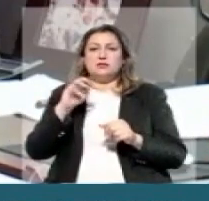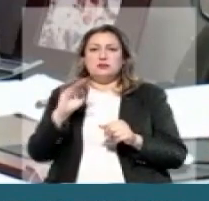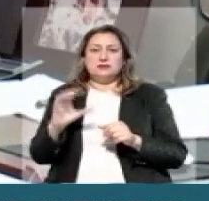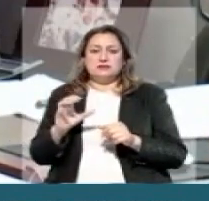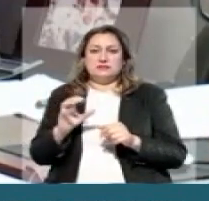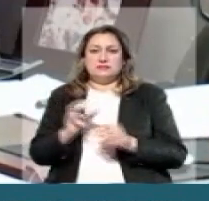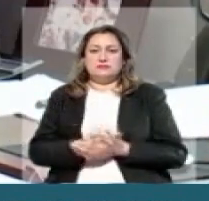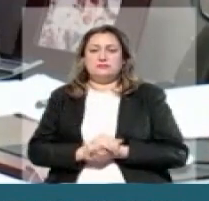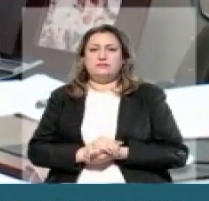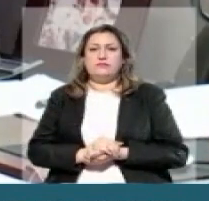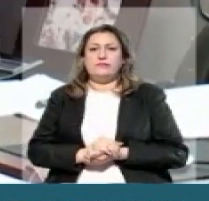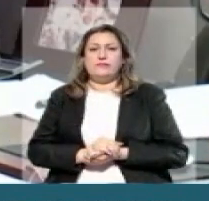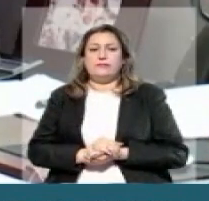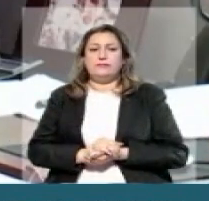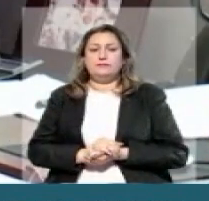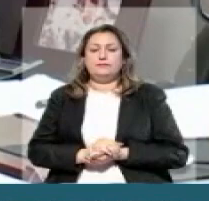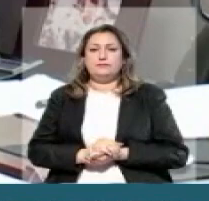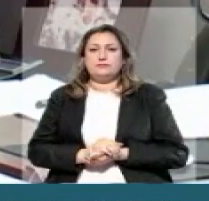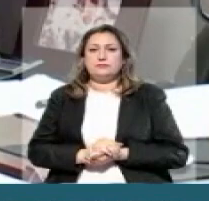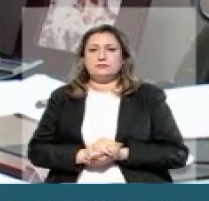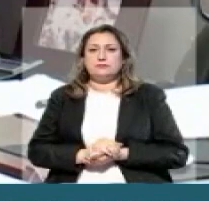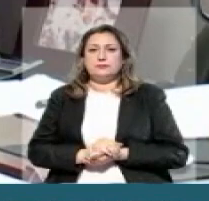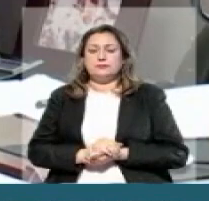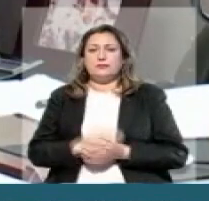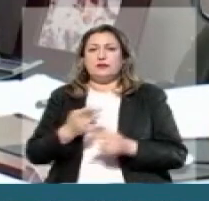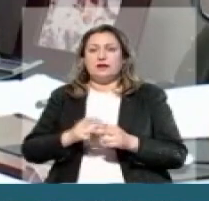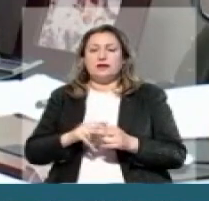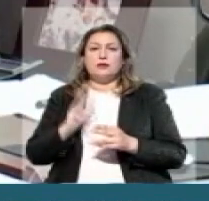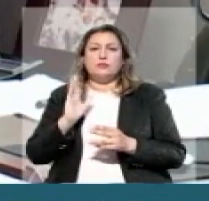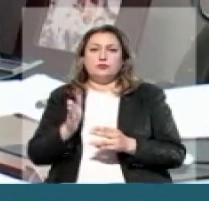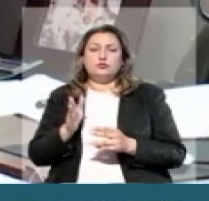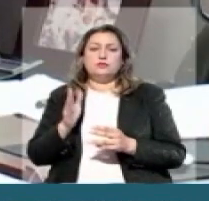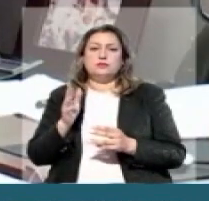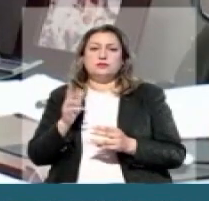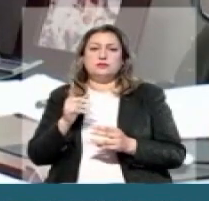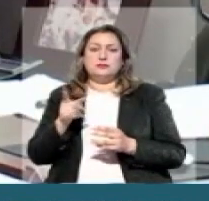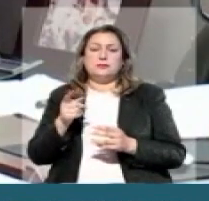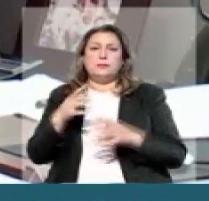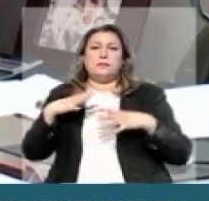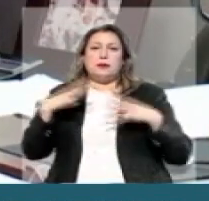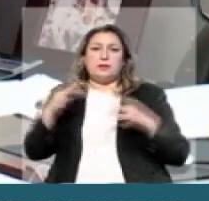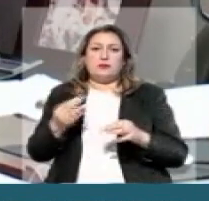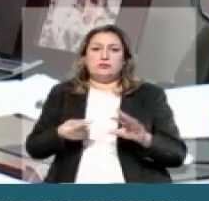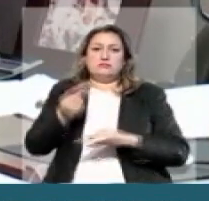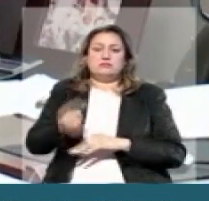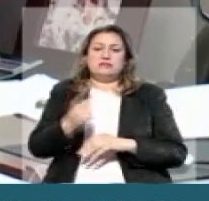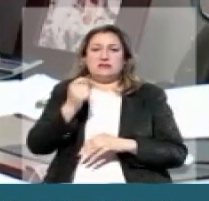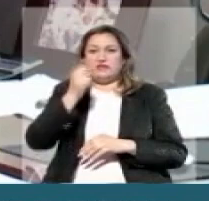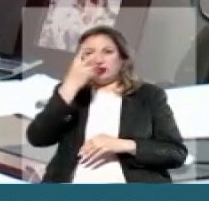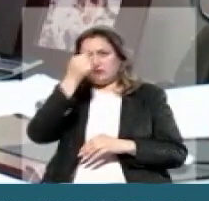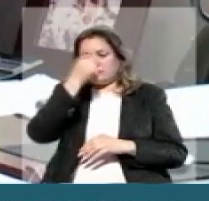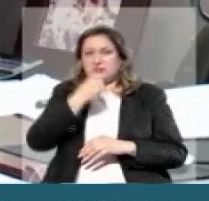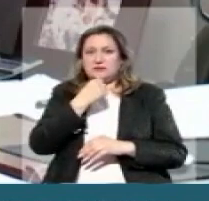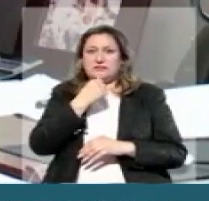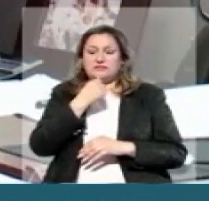төлем жасауға мүмкіндік береді. Міндетті әлеуметтік медициналық сақтандыру туралы еліміздің заңына енгізілген тиісті толықтырулар мен